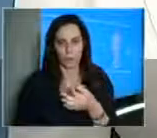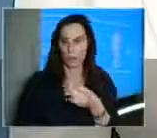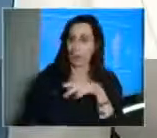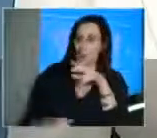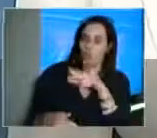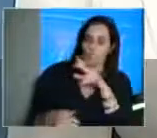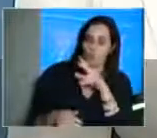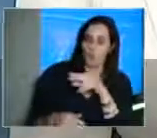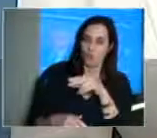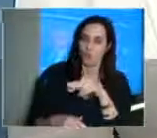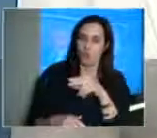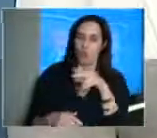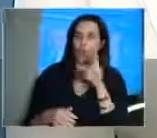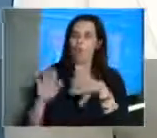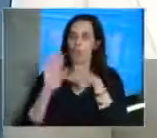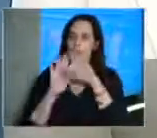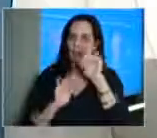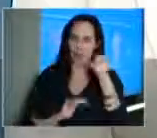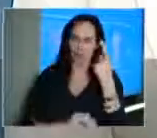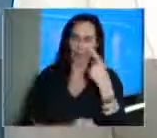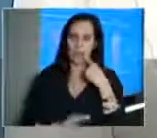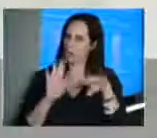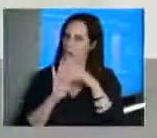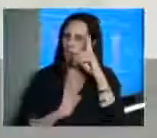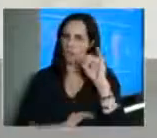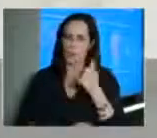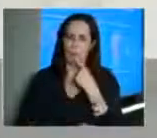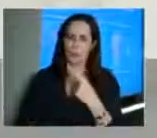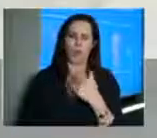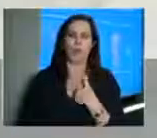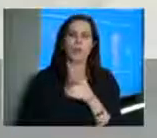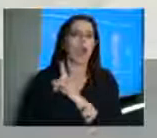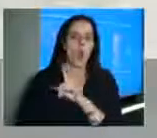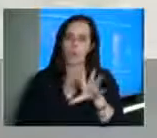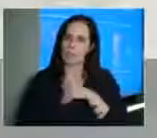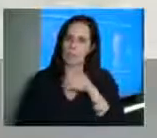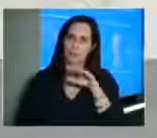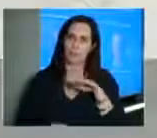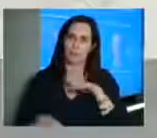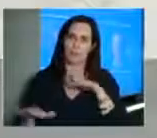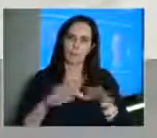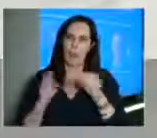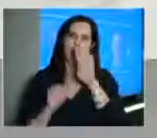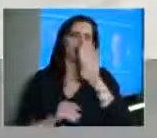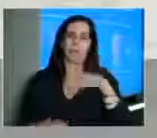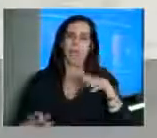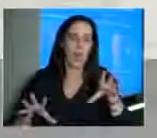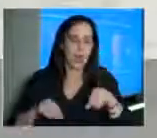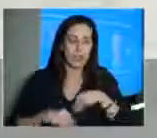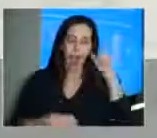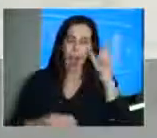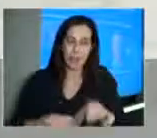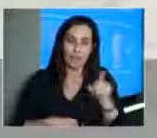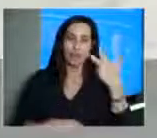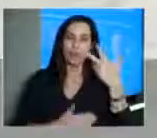לגבי אחד, לגבי יש תנאי אחד שאכן הצבנו. יש דבר אחד שהצבנו. אנחנו לא נשב עם בנימין נתניהו. אני לא יושב עם מישהו שיש לו